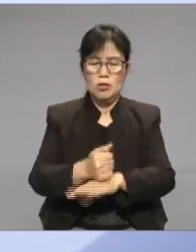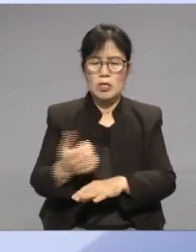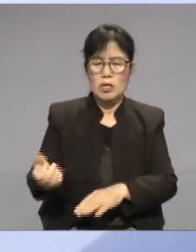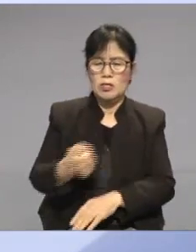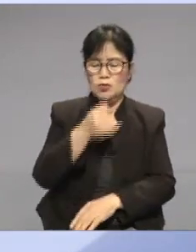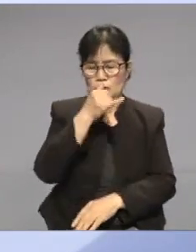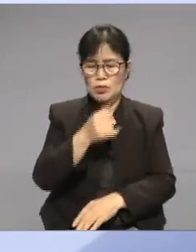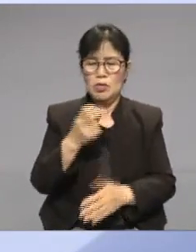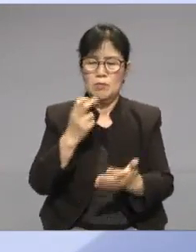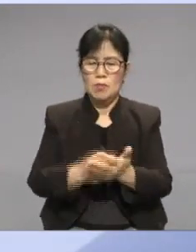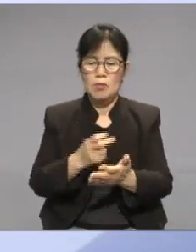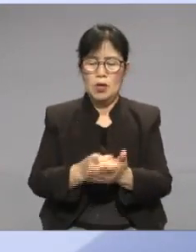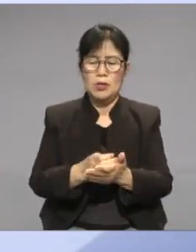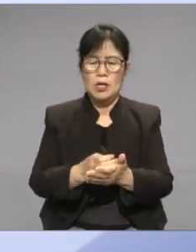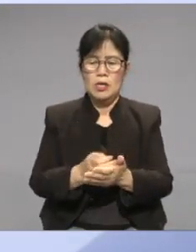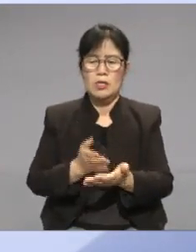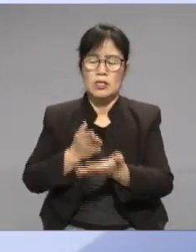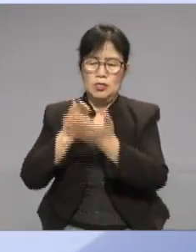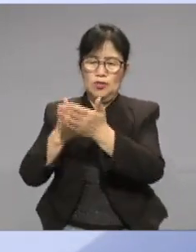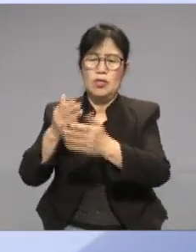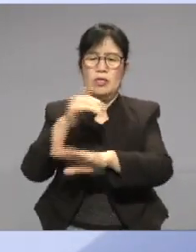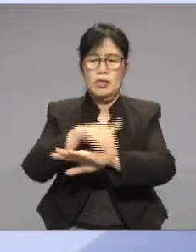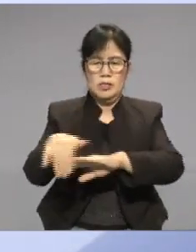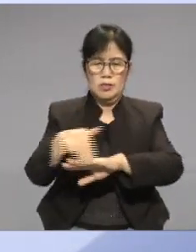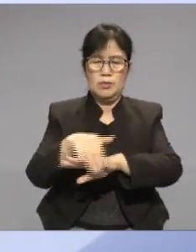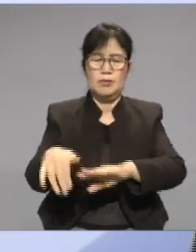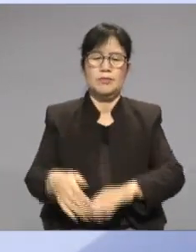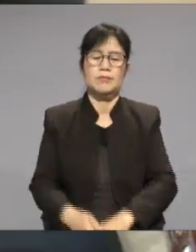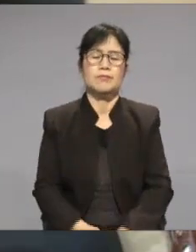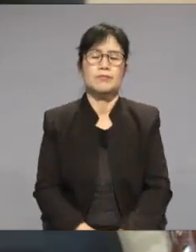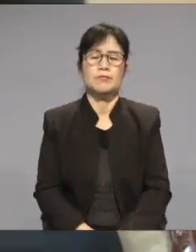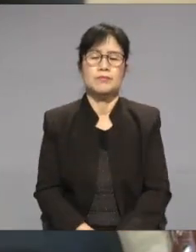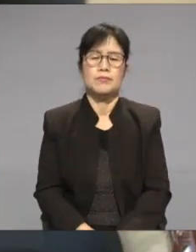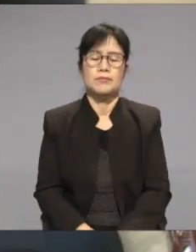가지고 있어 이를 법원에 제출할 예정입니다.